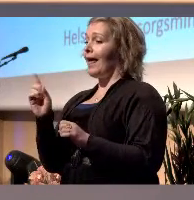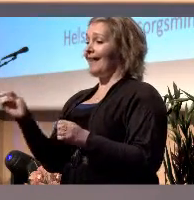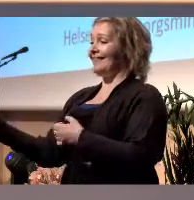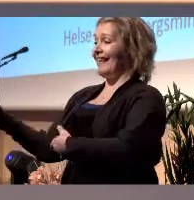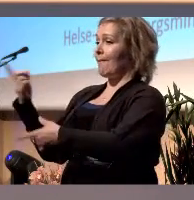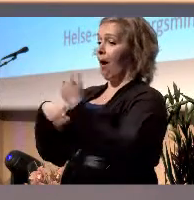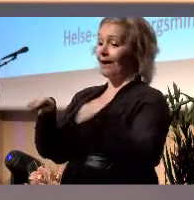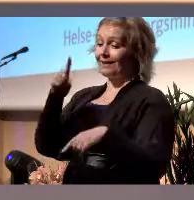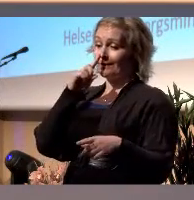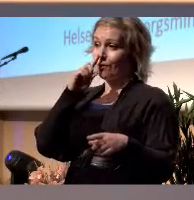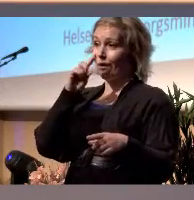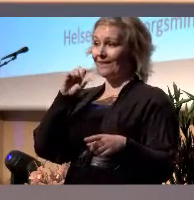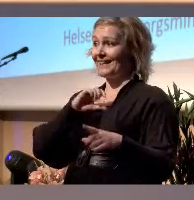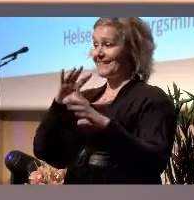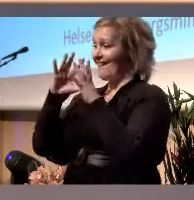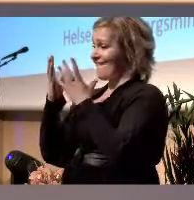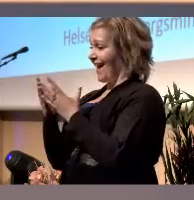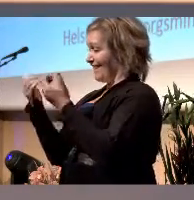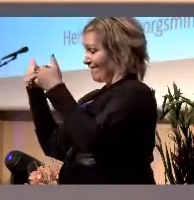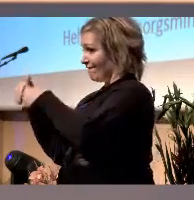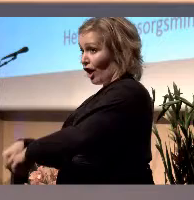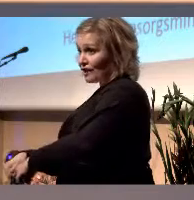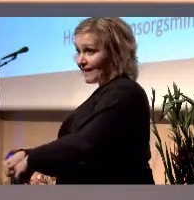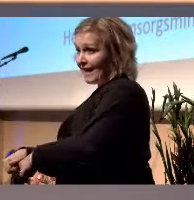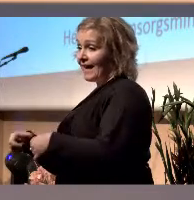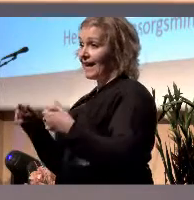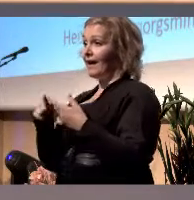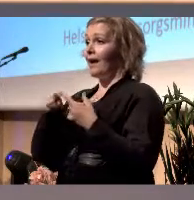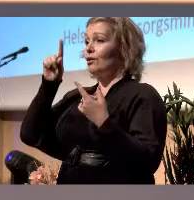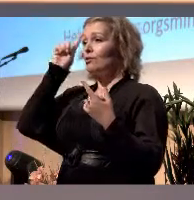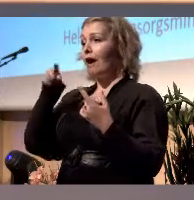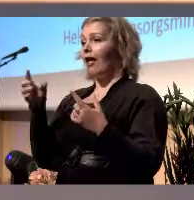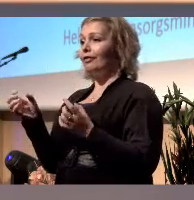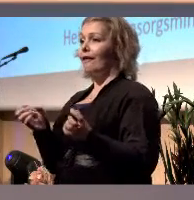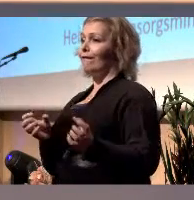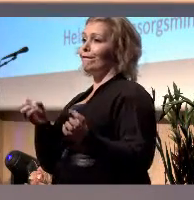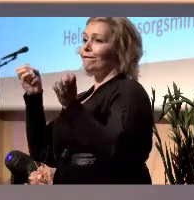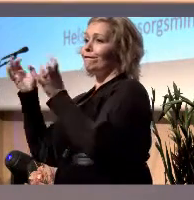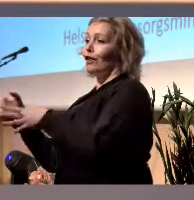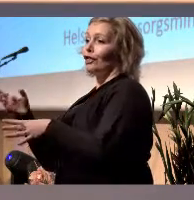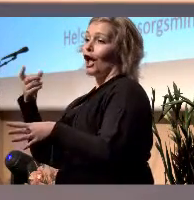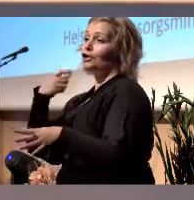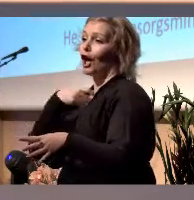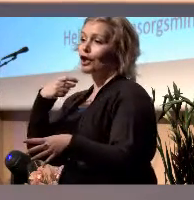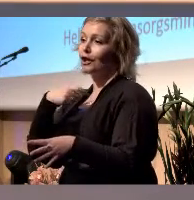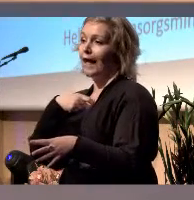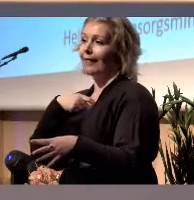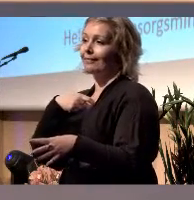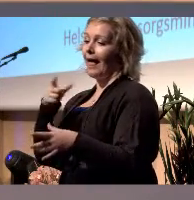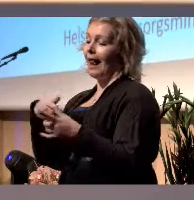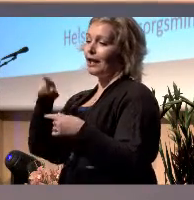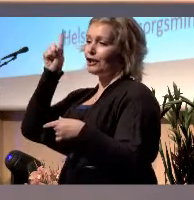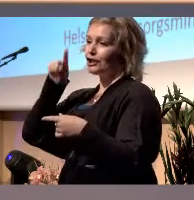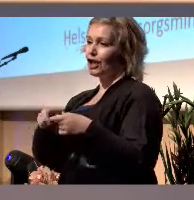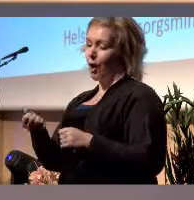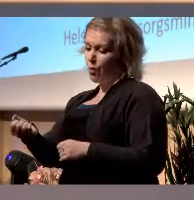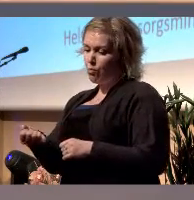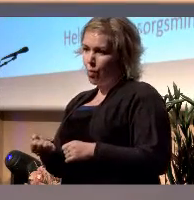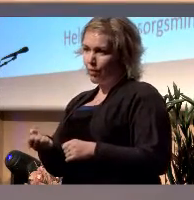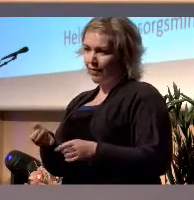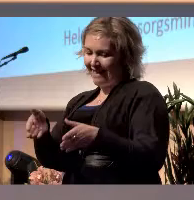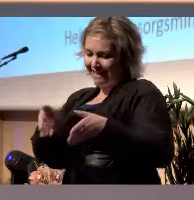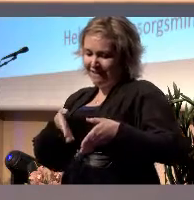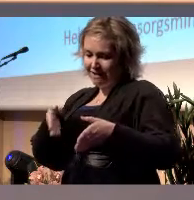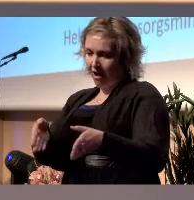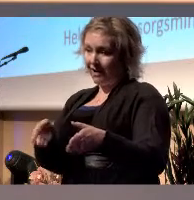tilbake til henne hvis verden litt vrang. Du kan flytte kjøkkenet og den stygge kommoden i gangen, eller